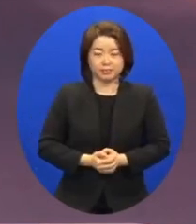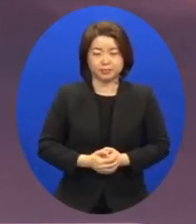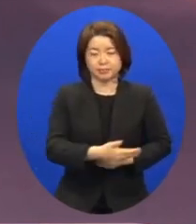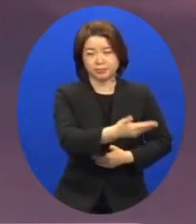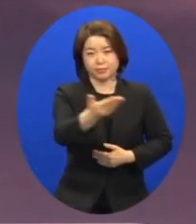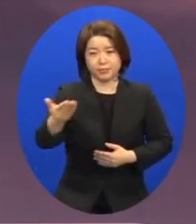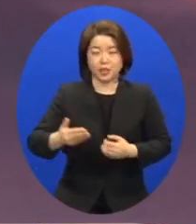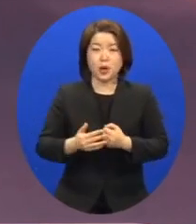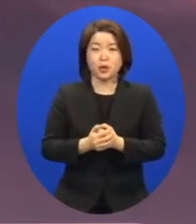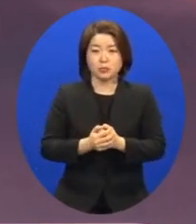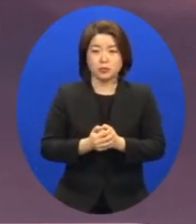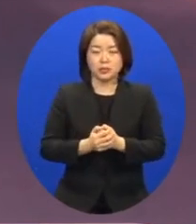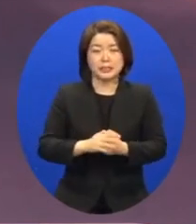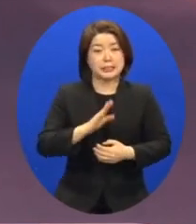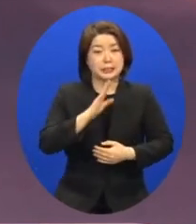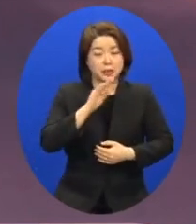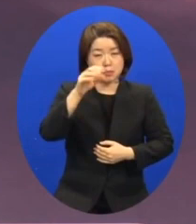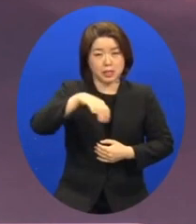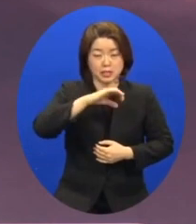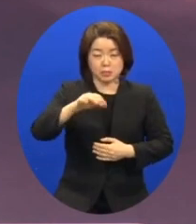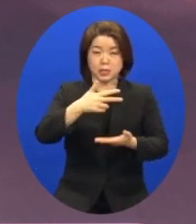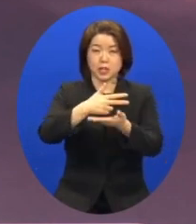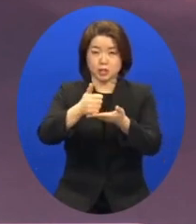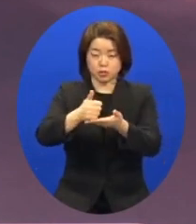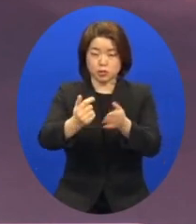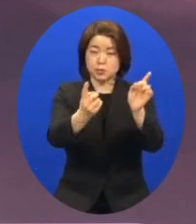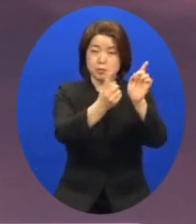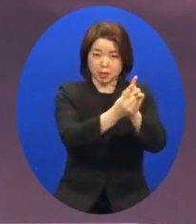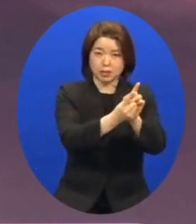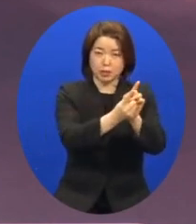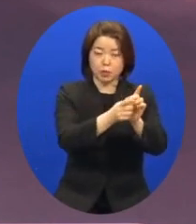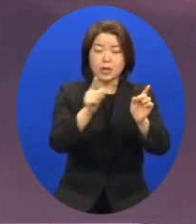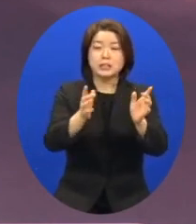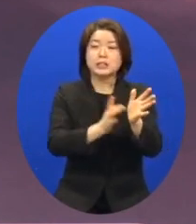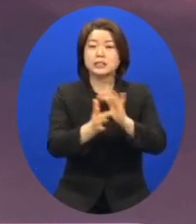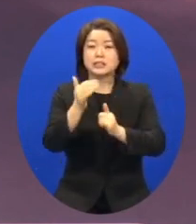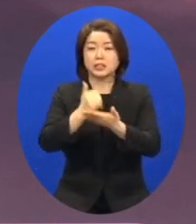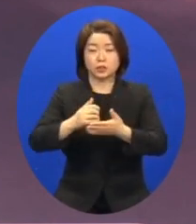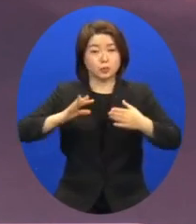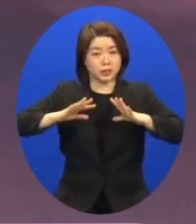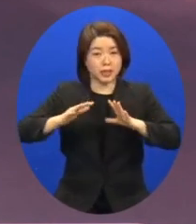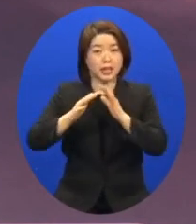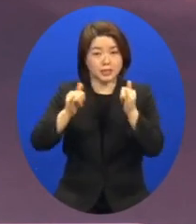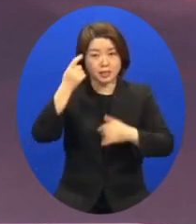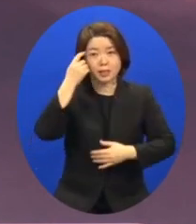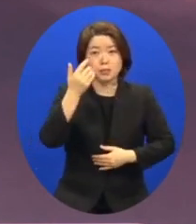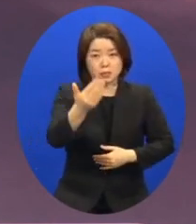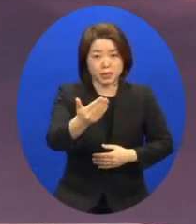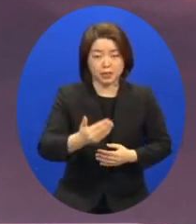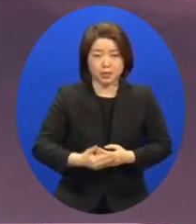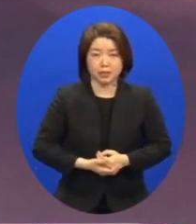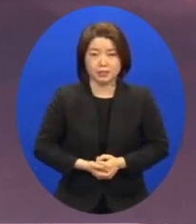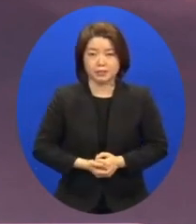여러분 여러분은 정말 십자가의 주님을 만났고 그 예수님을 자랑하는 사람입니까